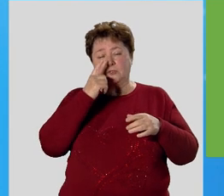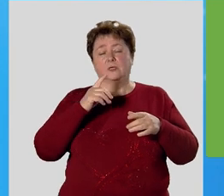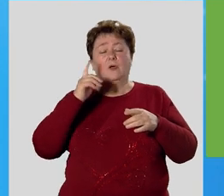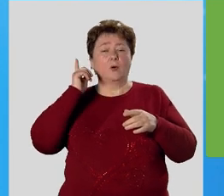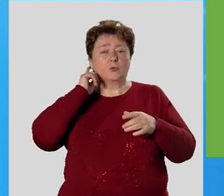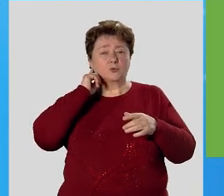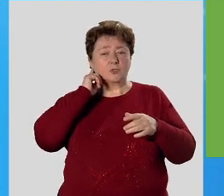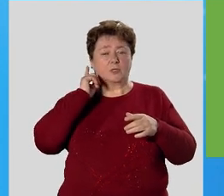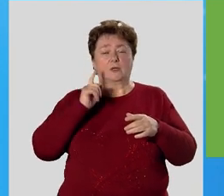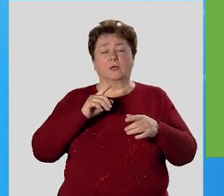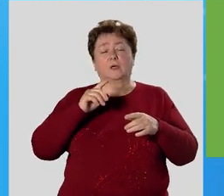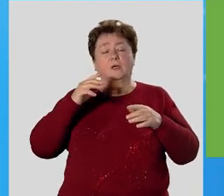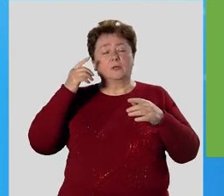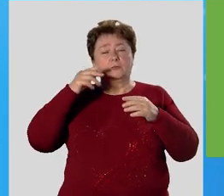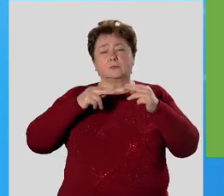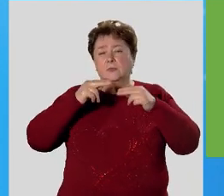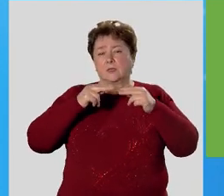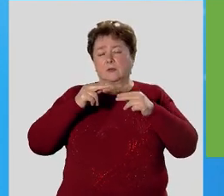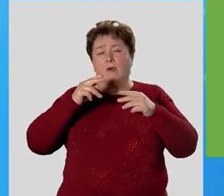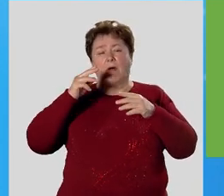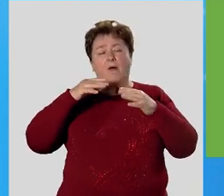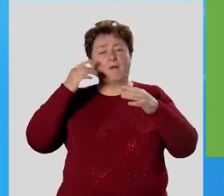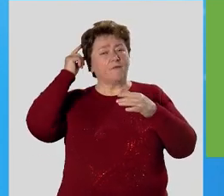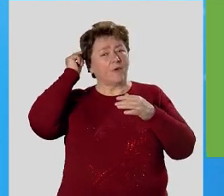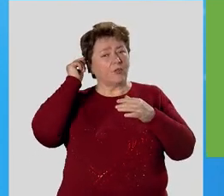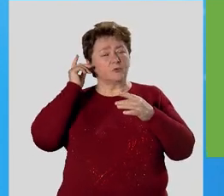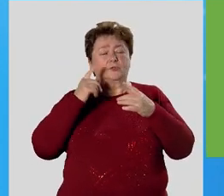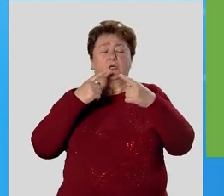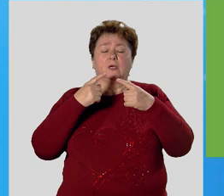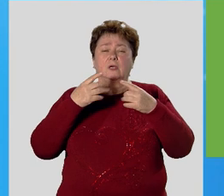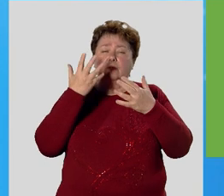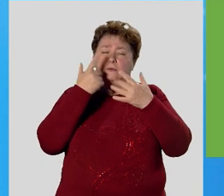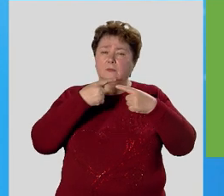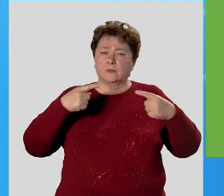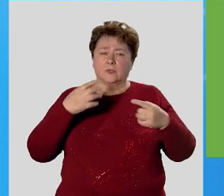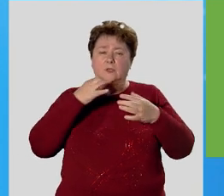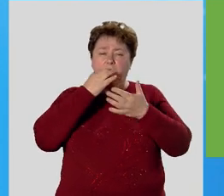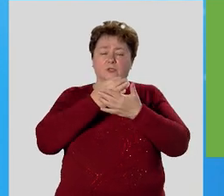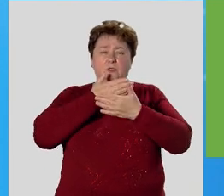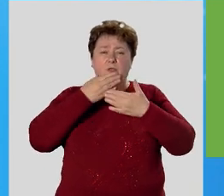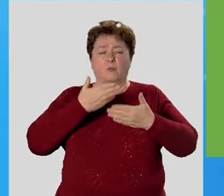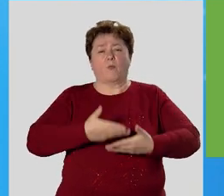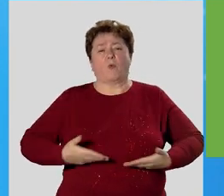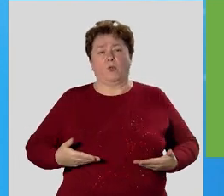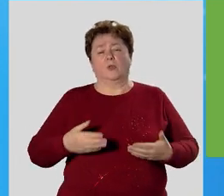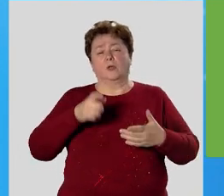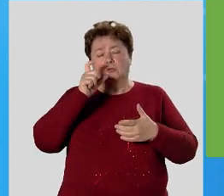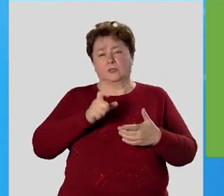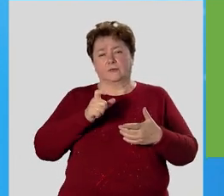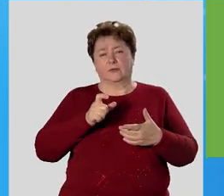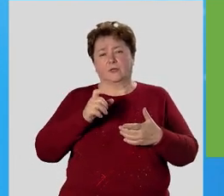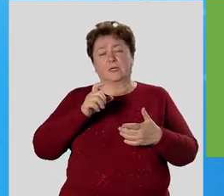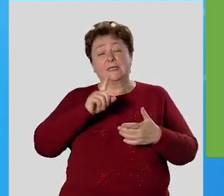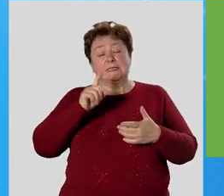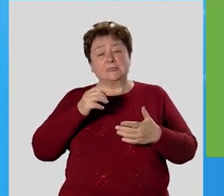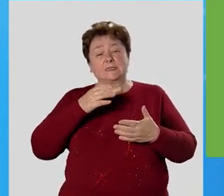ушей, структура волос и многих других признаков, не отвечающих за пол человека. За